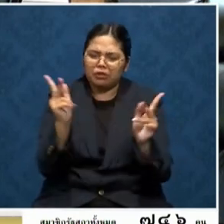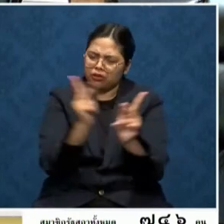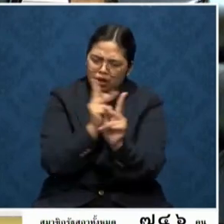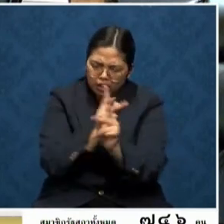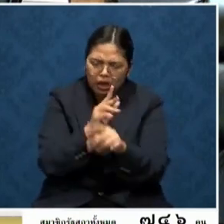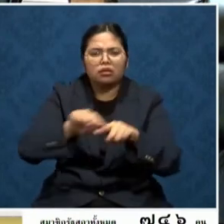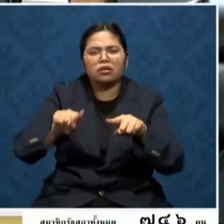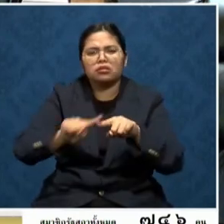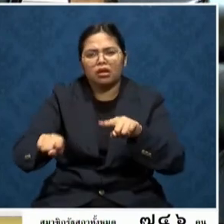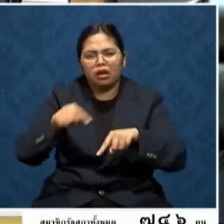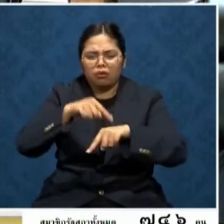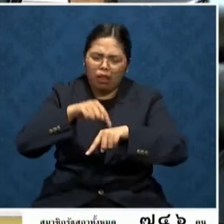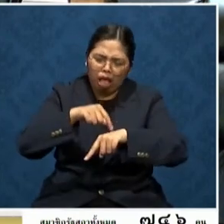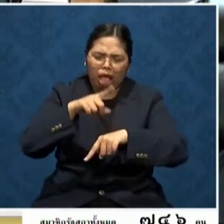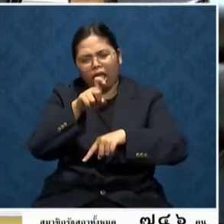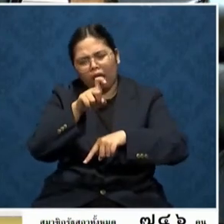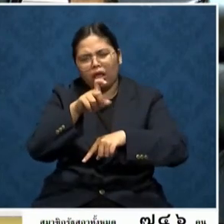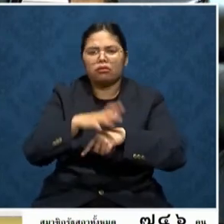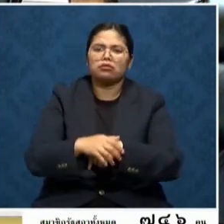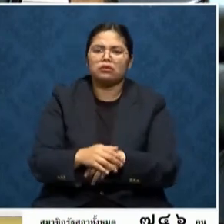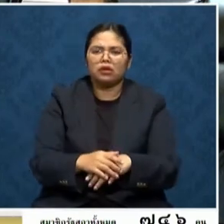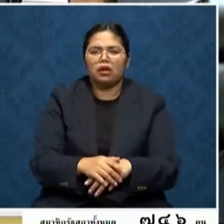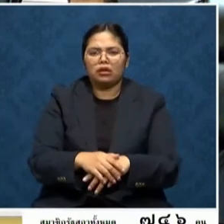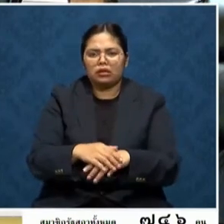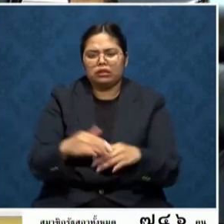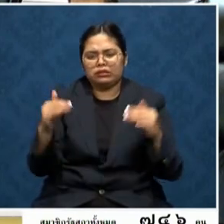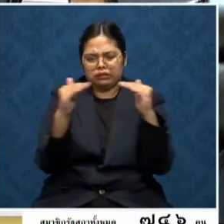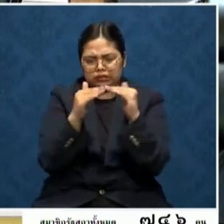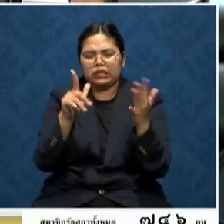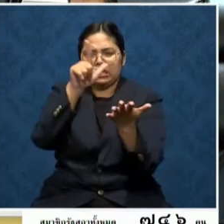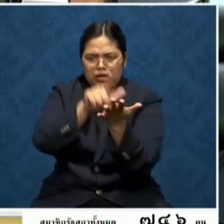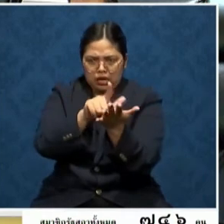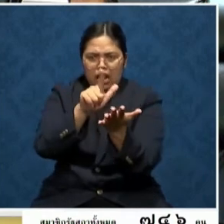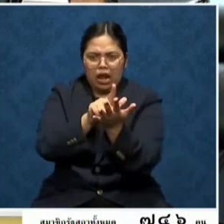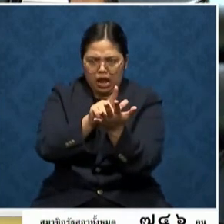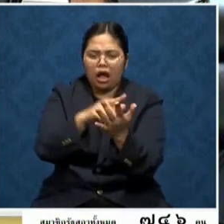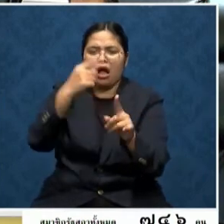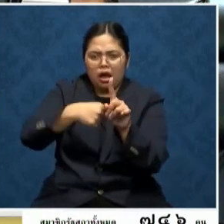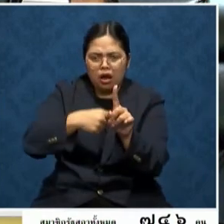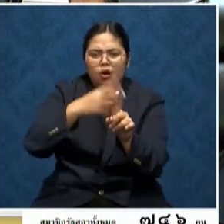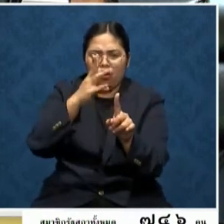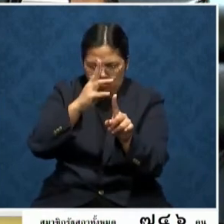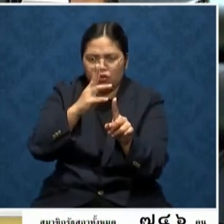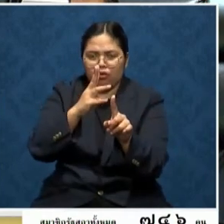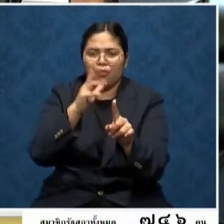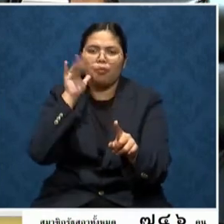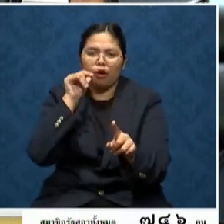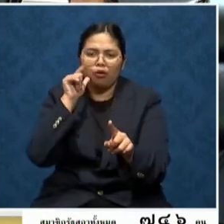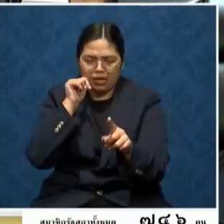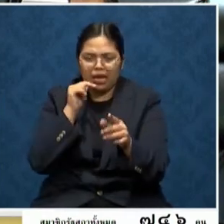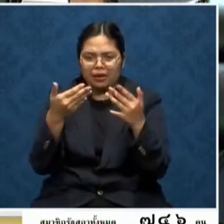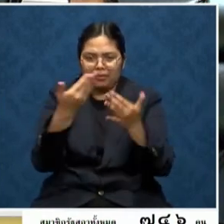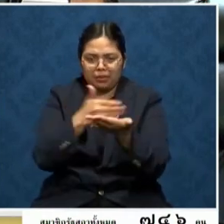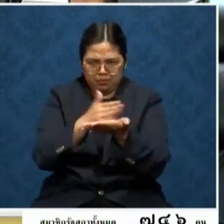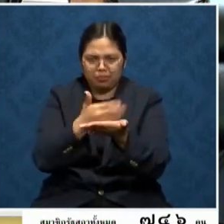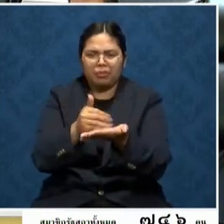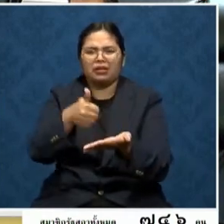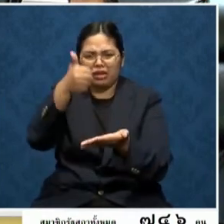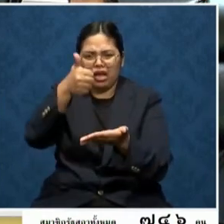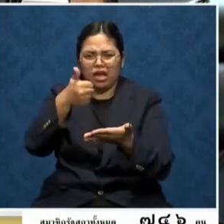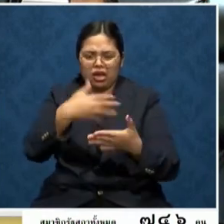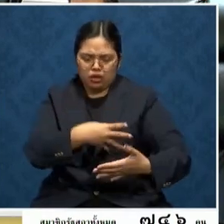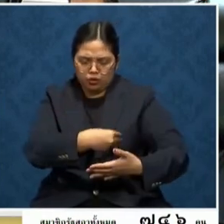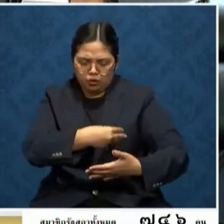ลำบากเหมือนกันค่ะเพราะฉะนั้นสิทธิ์ลาคลอด6เดือนพ่อแม่แบ่งกันได้เรื่องห้องให้นมก็ตามนะคะเรื่องศูนย์เด็กเล็กศูนย์เด็กอ่อน